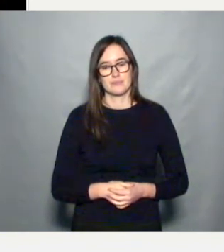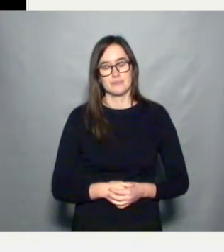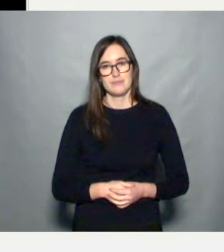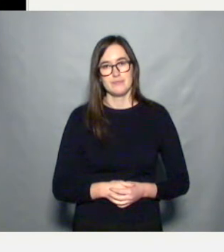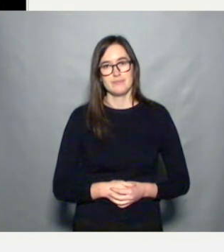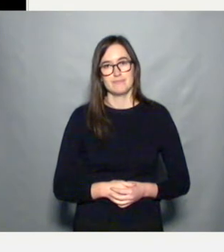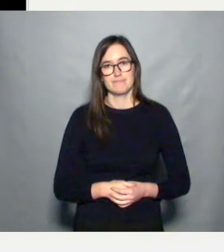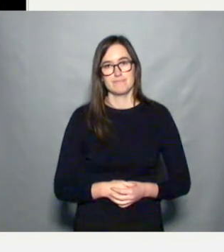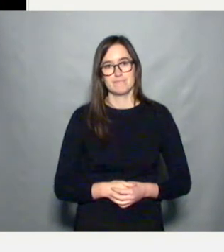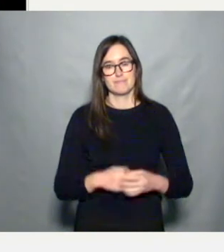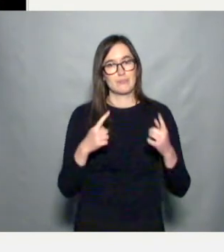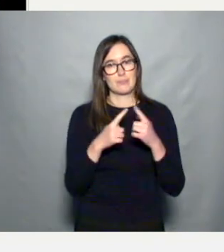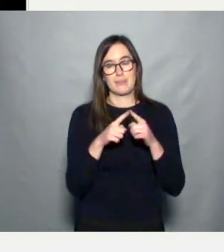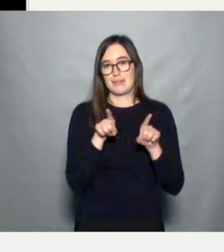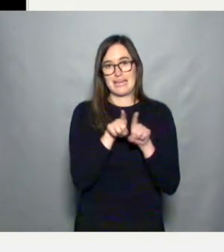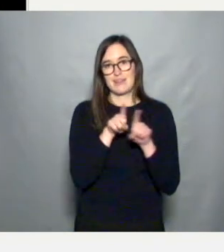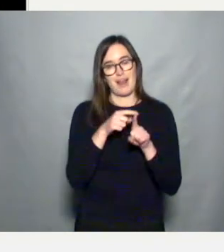Men inte nått ända fram.